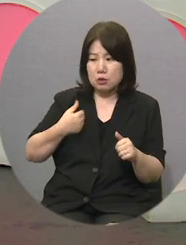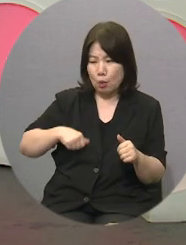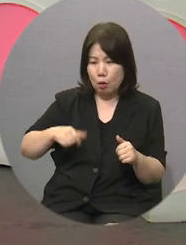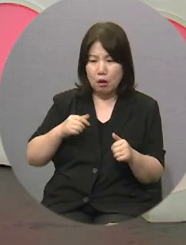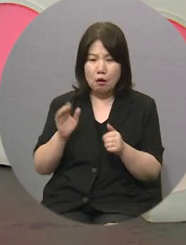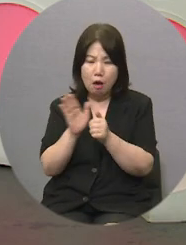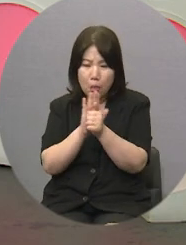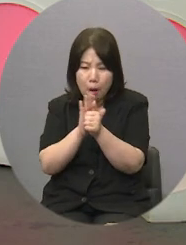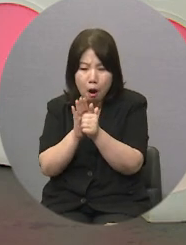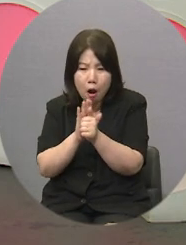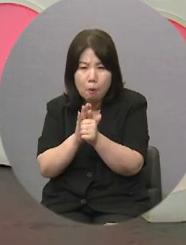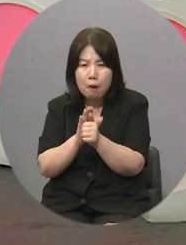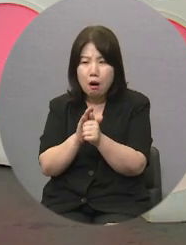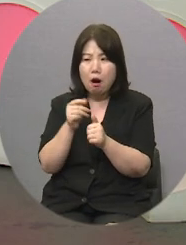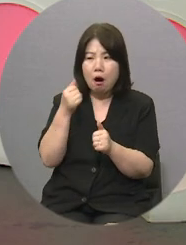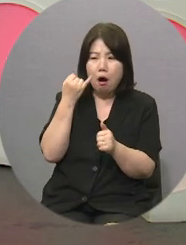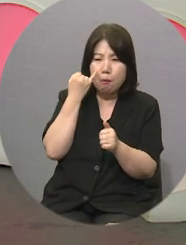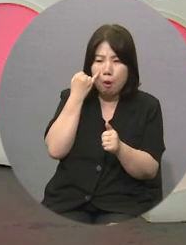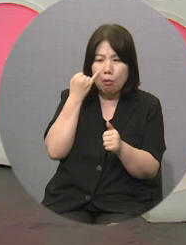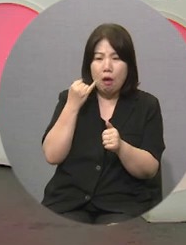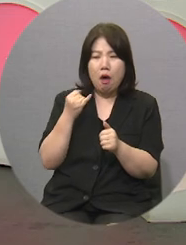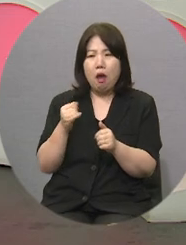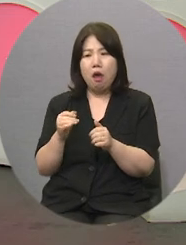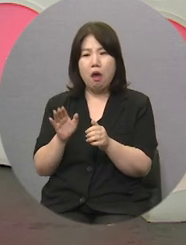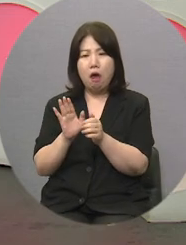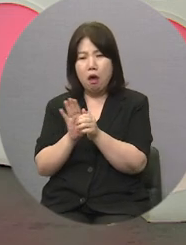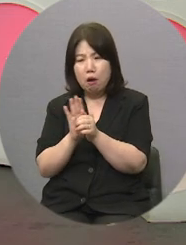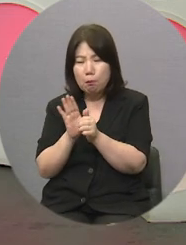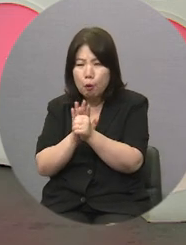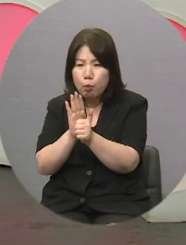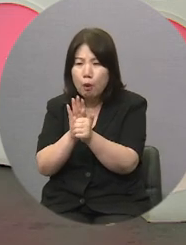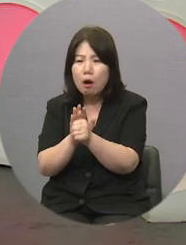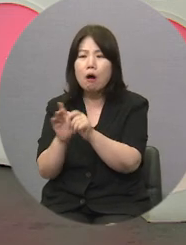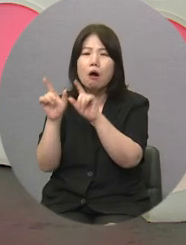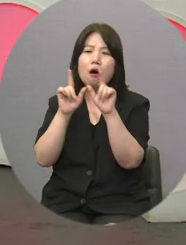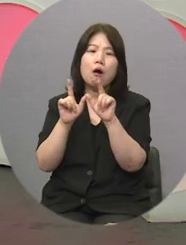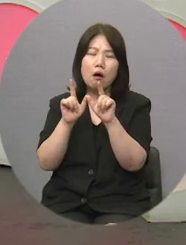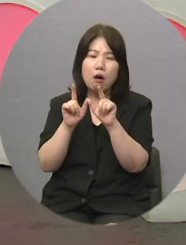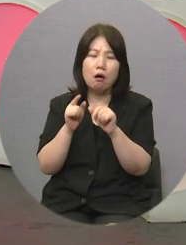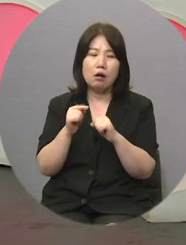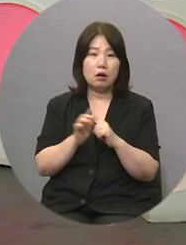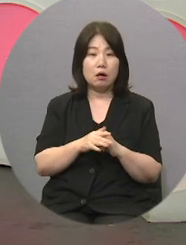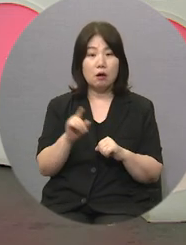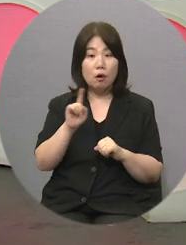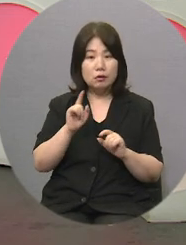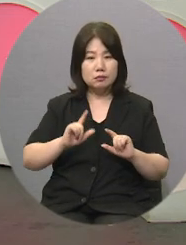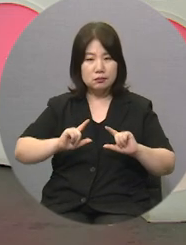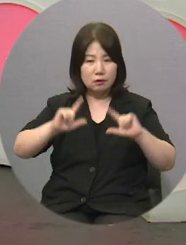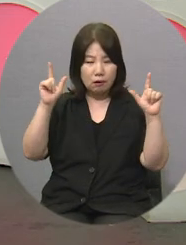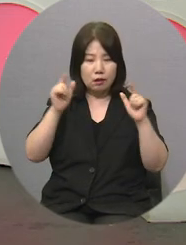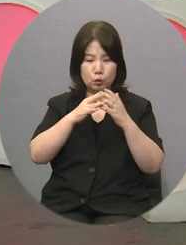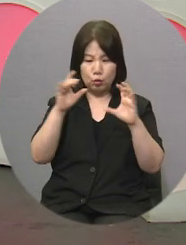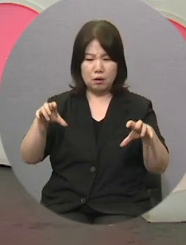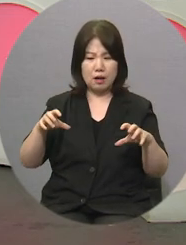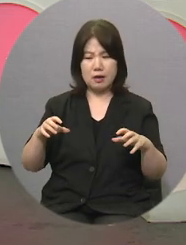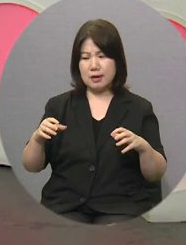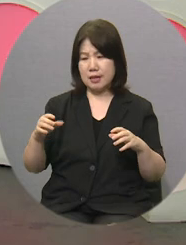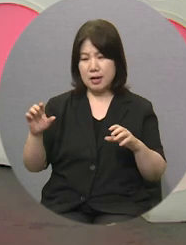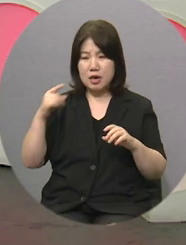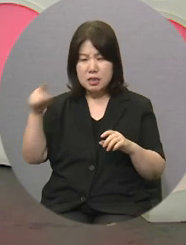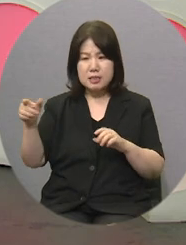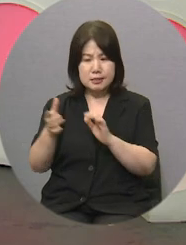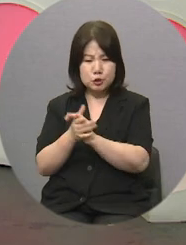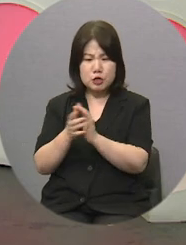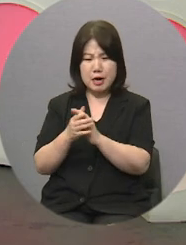동생들을 돌보며 이모네 살림까지 도맡았습니다. 어느 날은 같은 동네 아이와